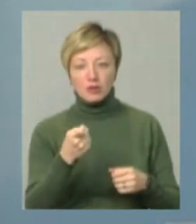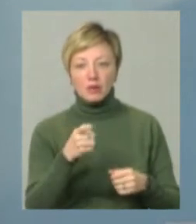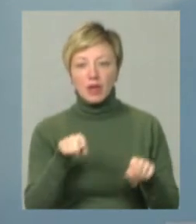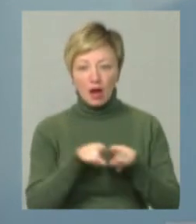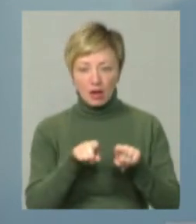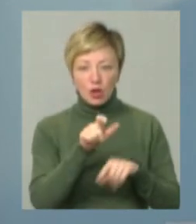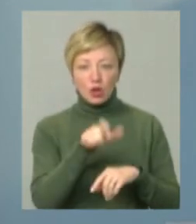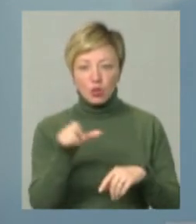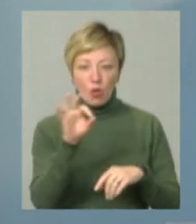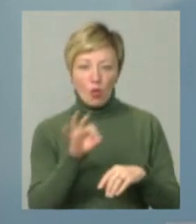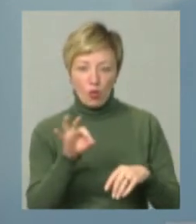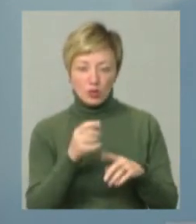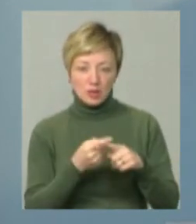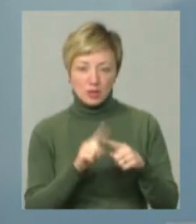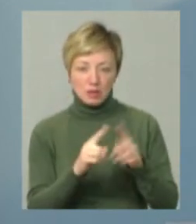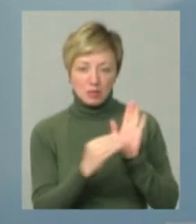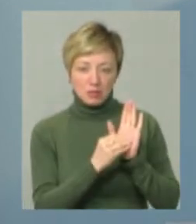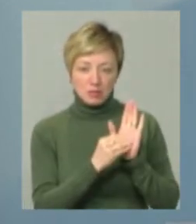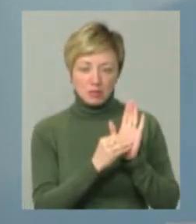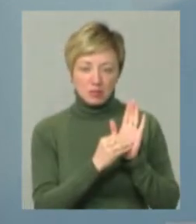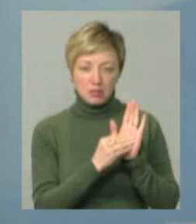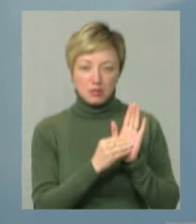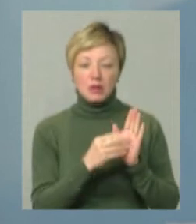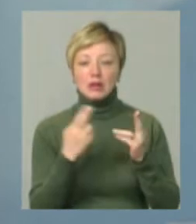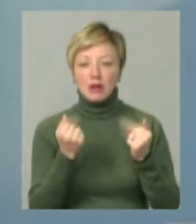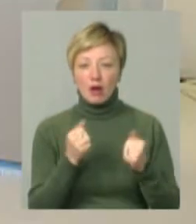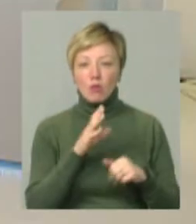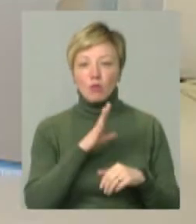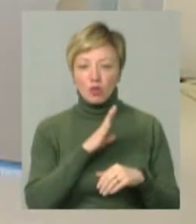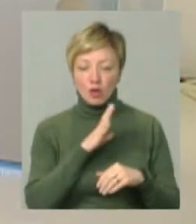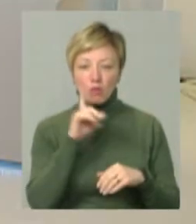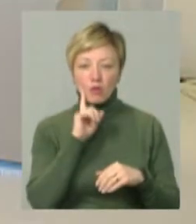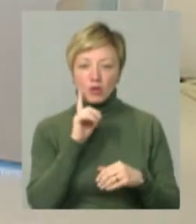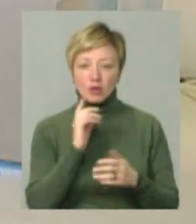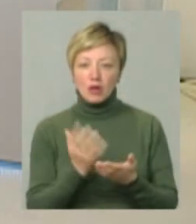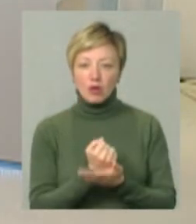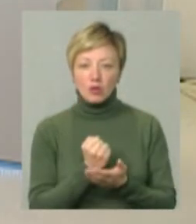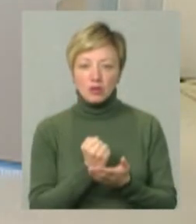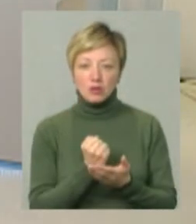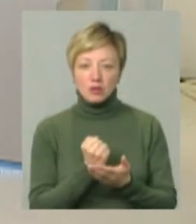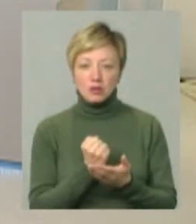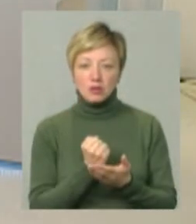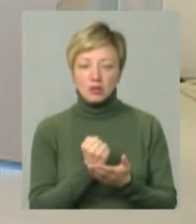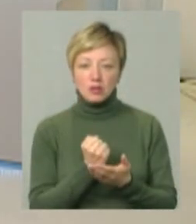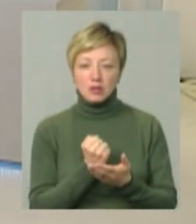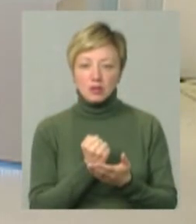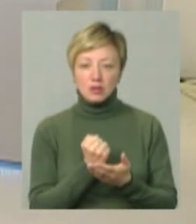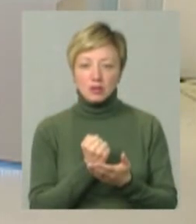пильних громадян про те, що вони щось там помітили? Так, були, поки що знаходили